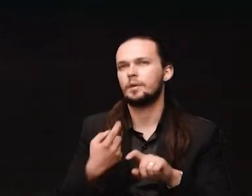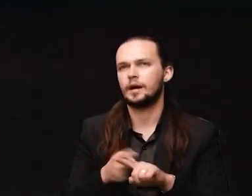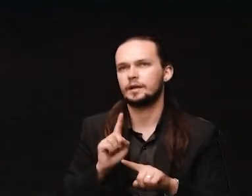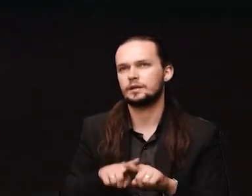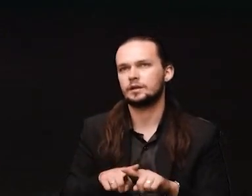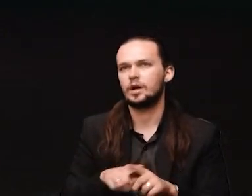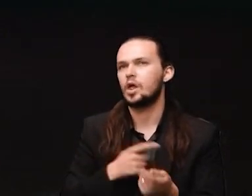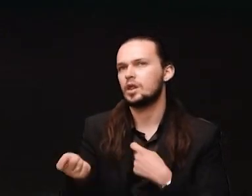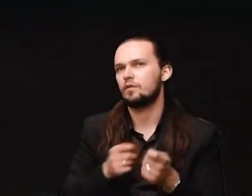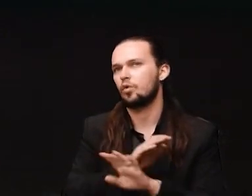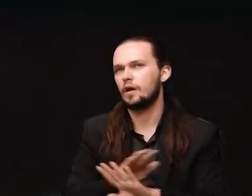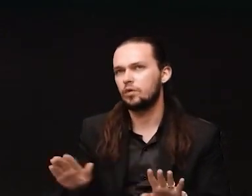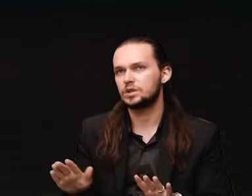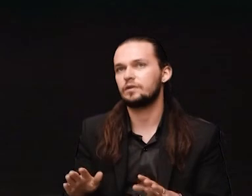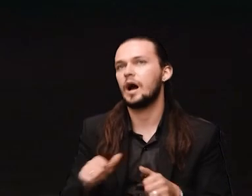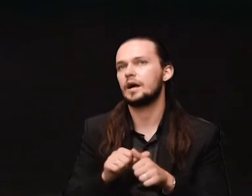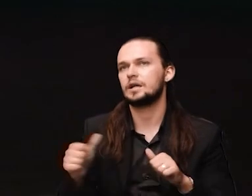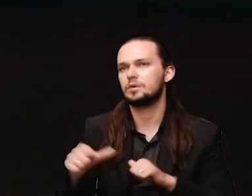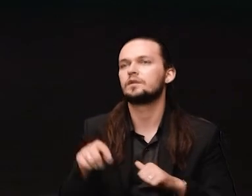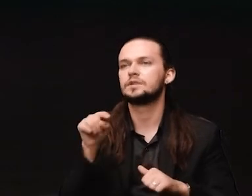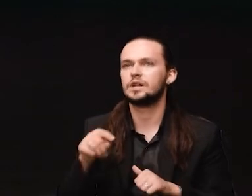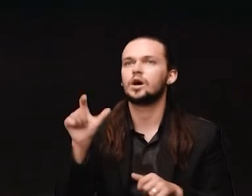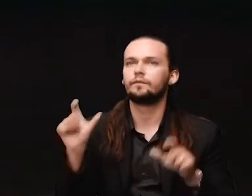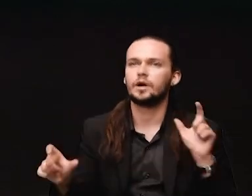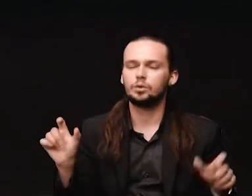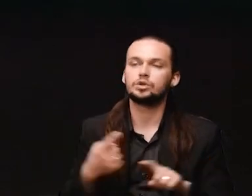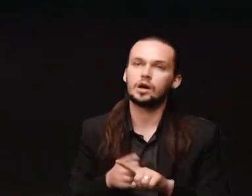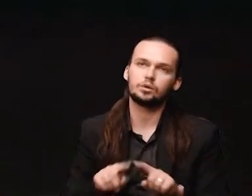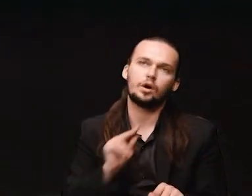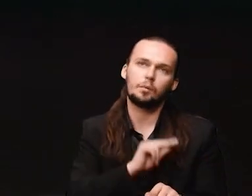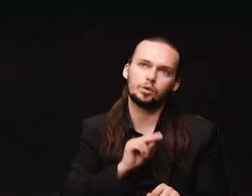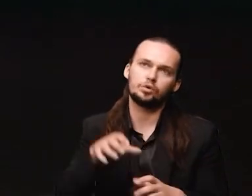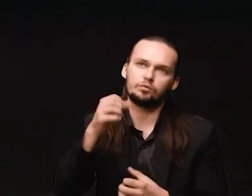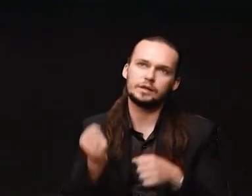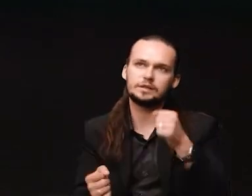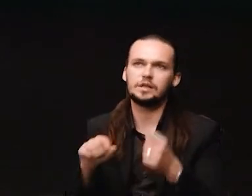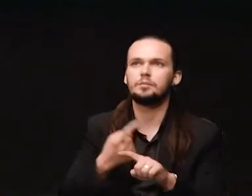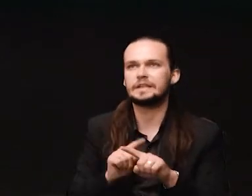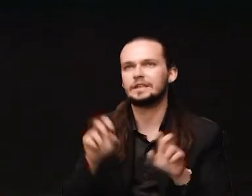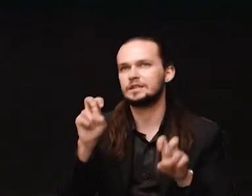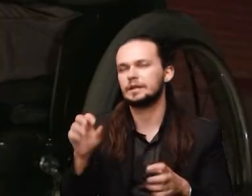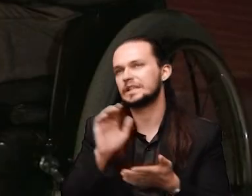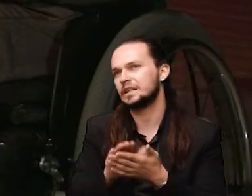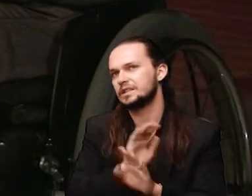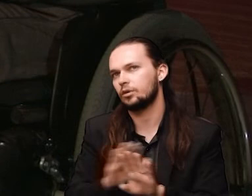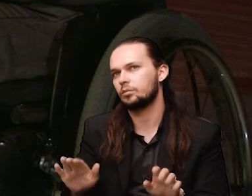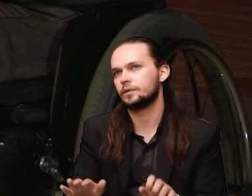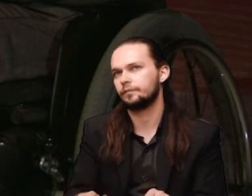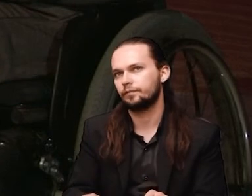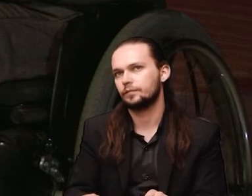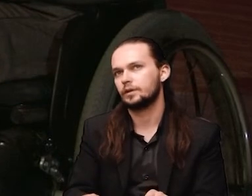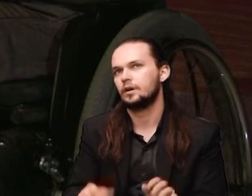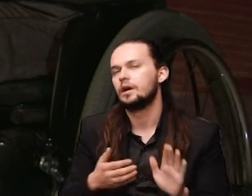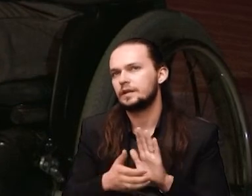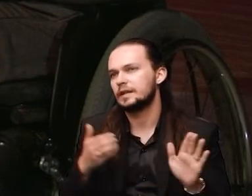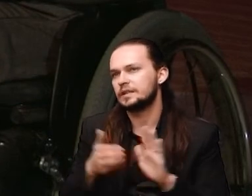проблема это не в руководстве, а именно вот в тех людях, которые приходят работать водителями, которые с этой тематикой совершенно не